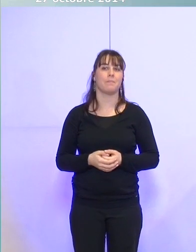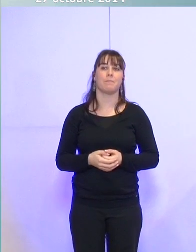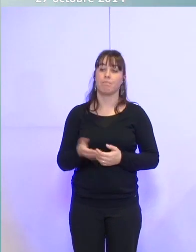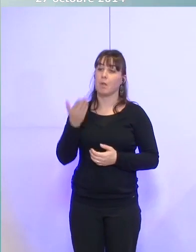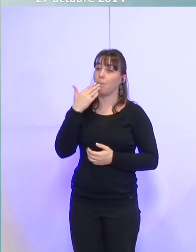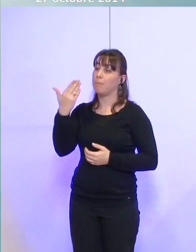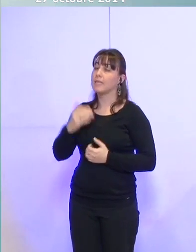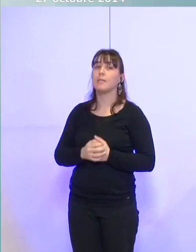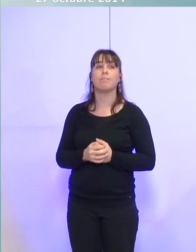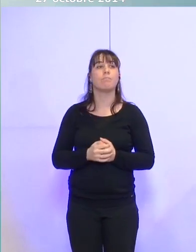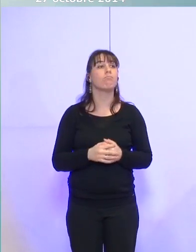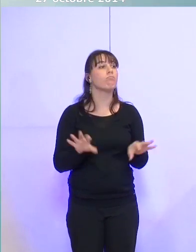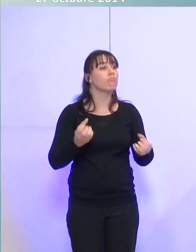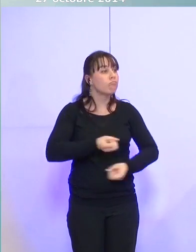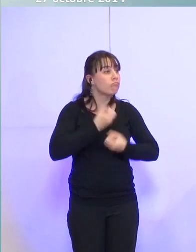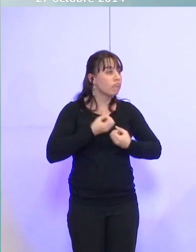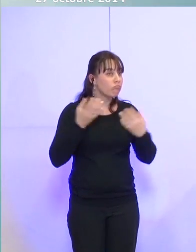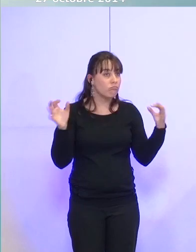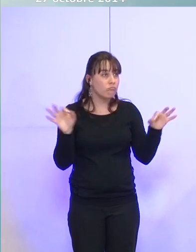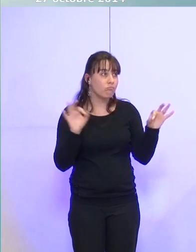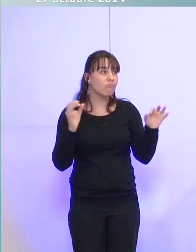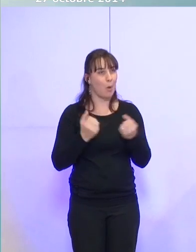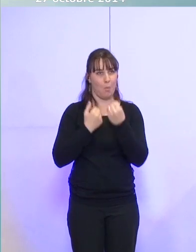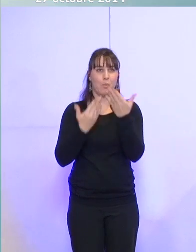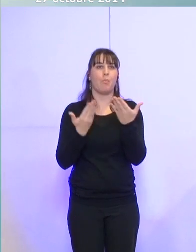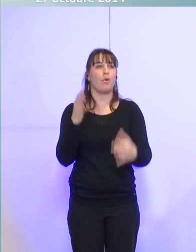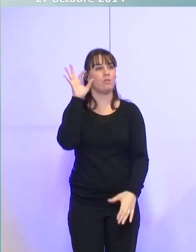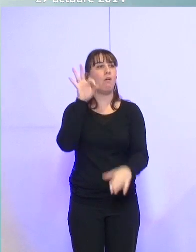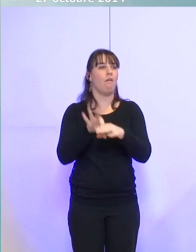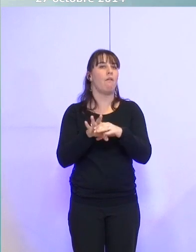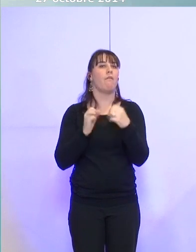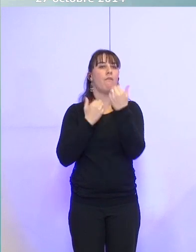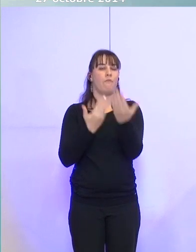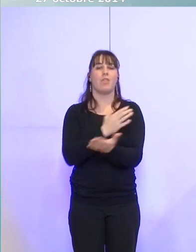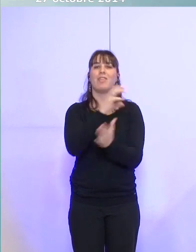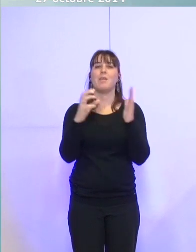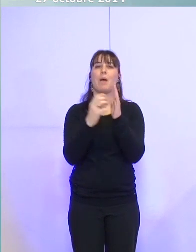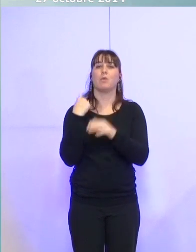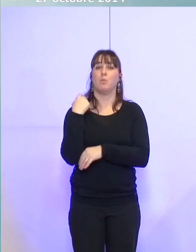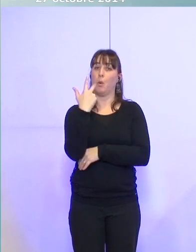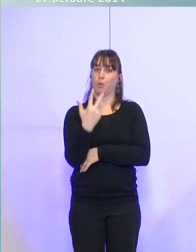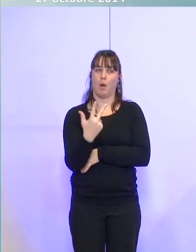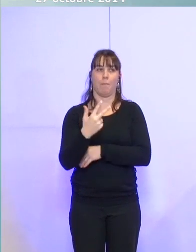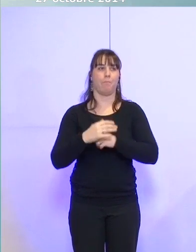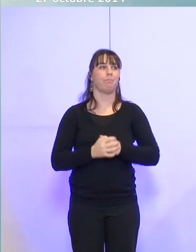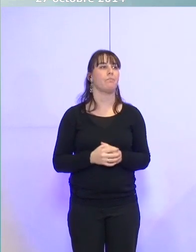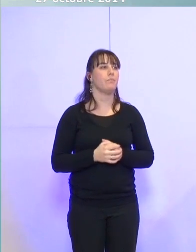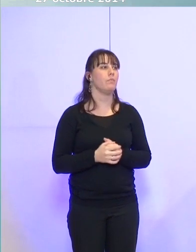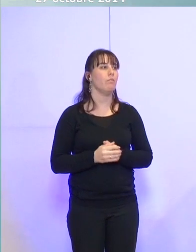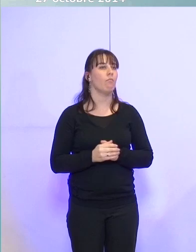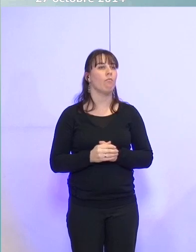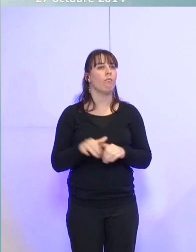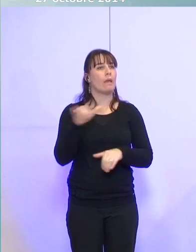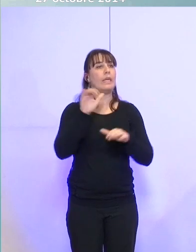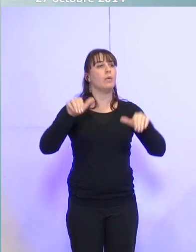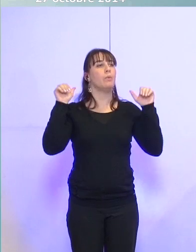Merci. S'il n'y a pas d'autres prises de parole, je vous propose de soumettre cette délibération numéro 3 aux voix. Qui ne